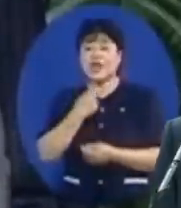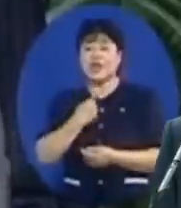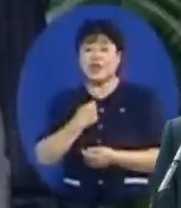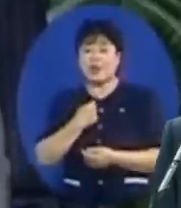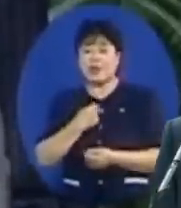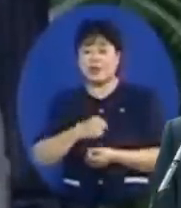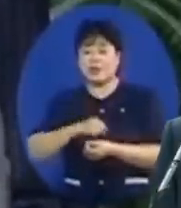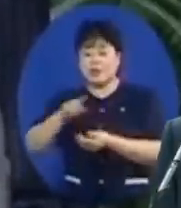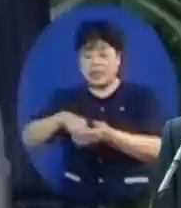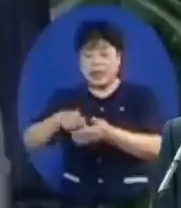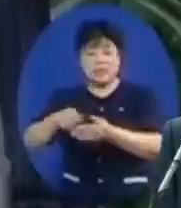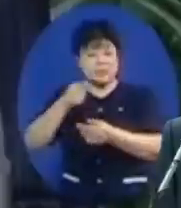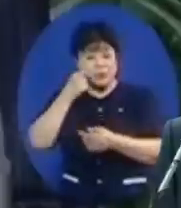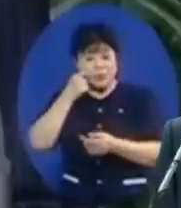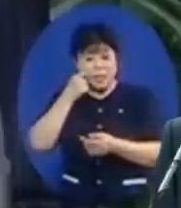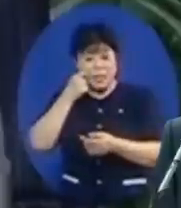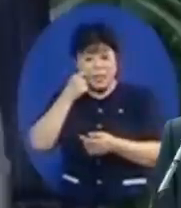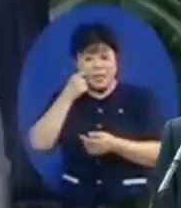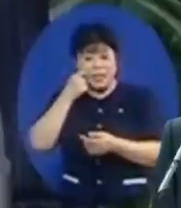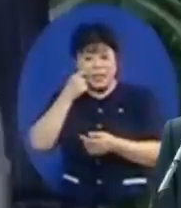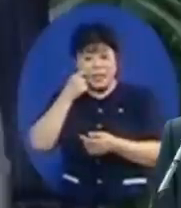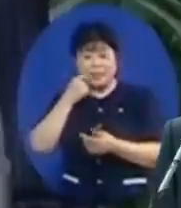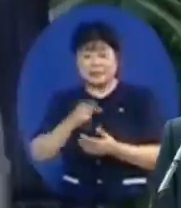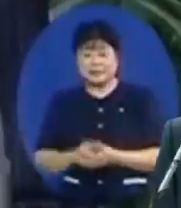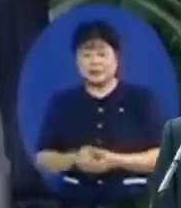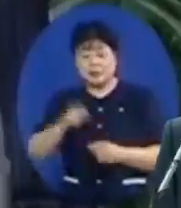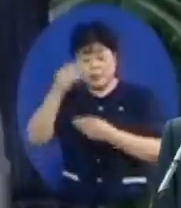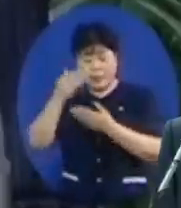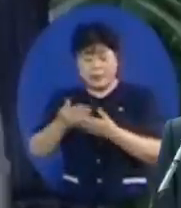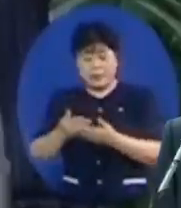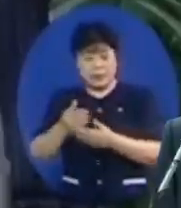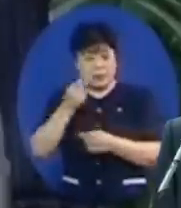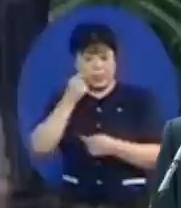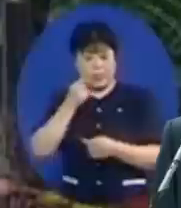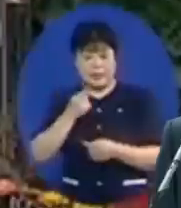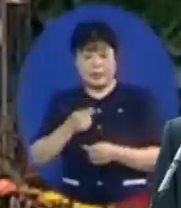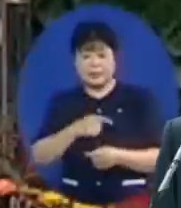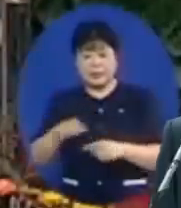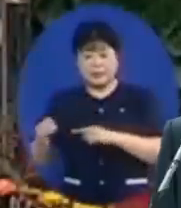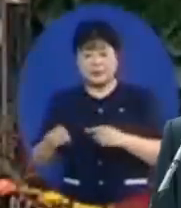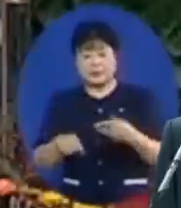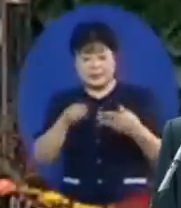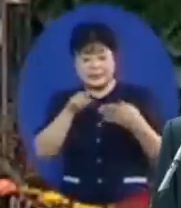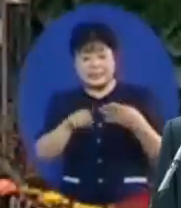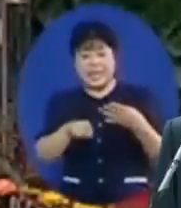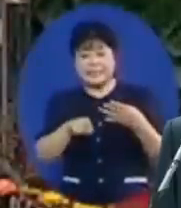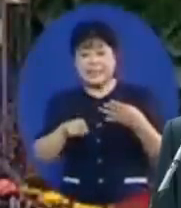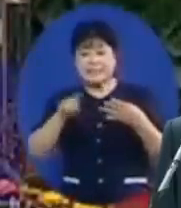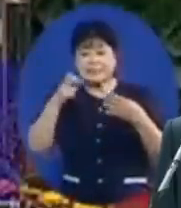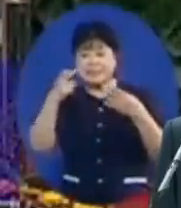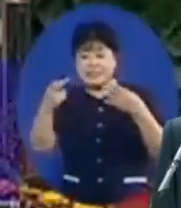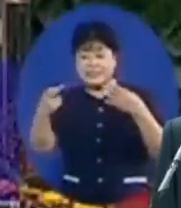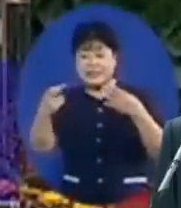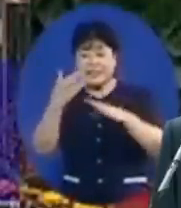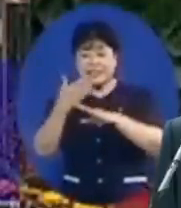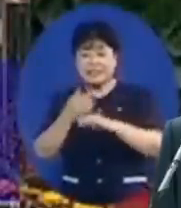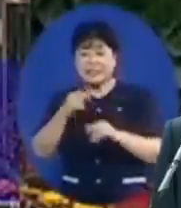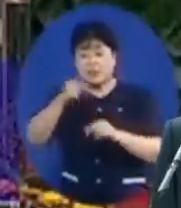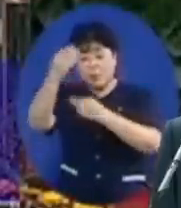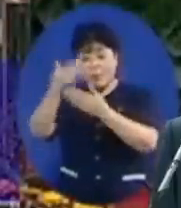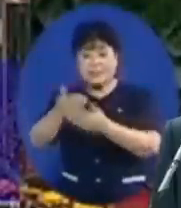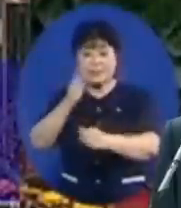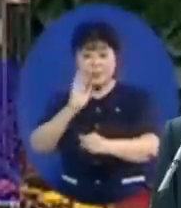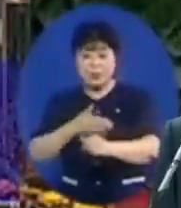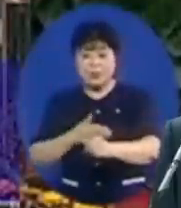수 없으므로 구원받을 수 있는 사람 아무도 없습니다. 사도행전 4장 12절에 다른 이로서 구원을 받을 수